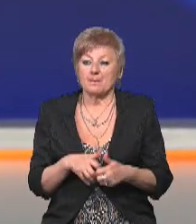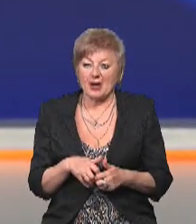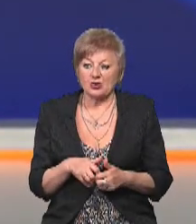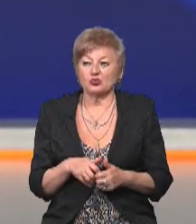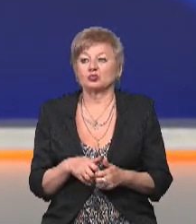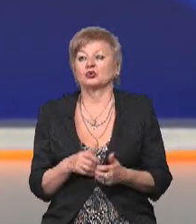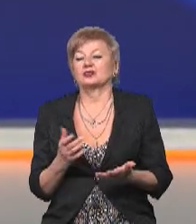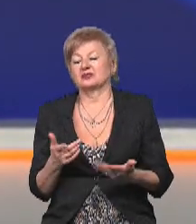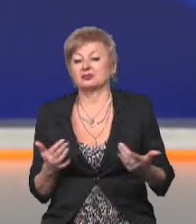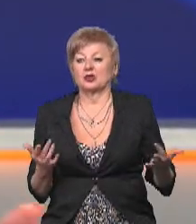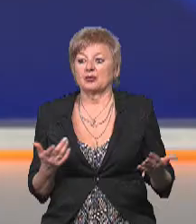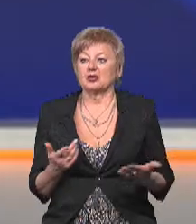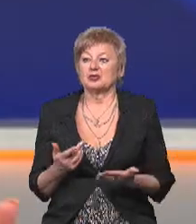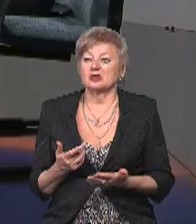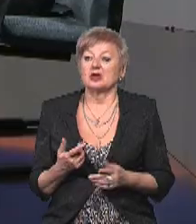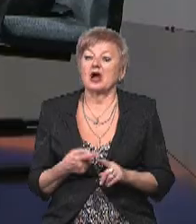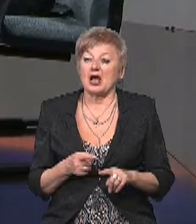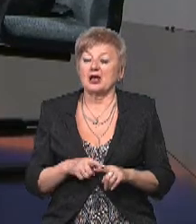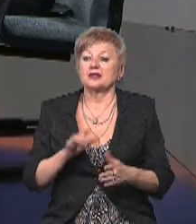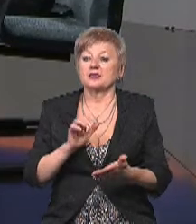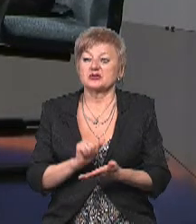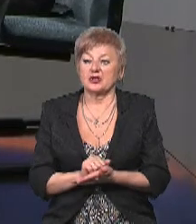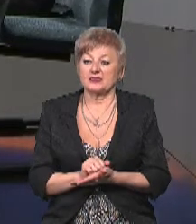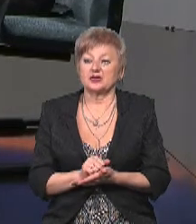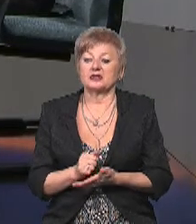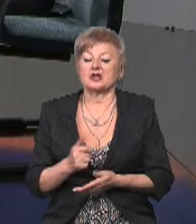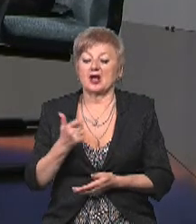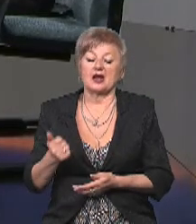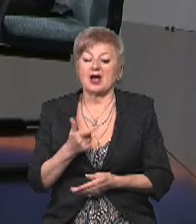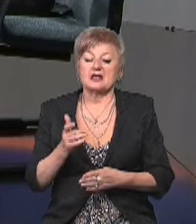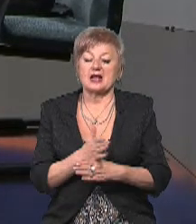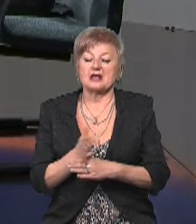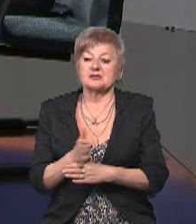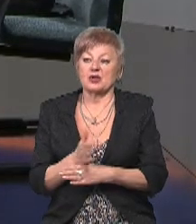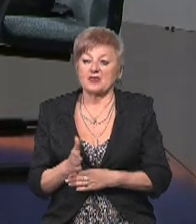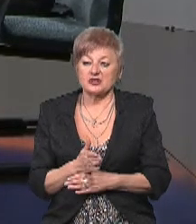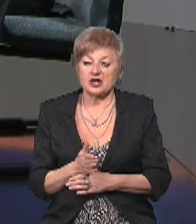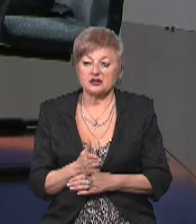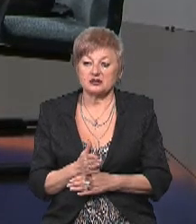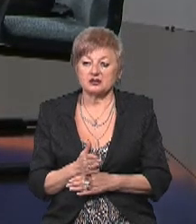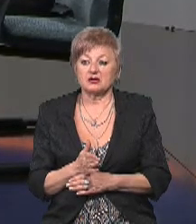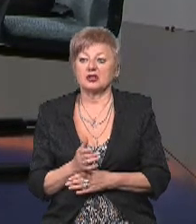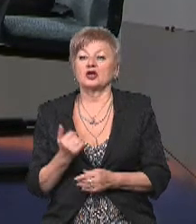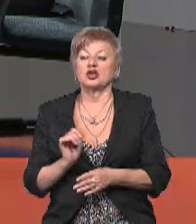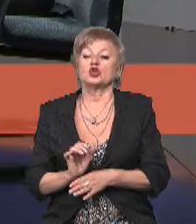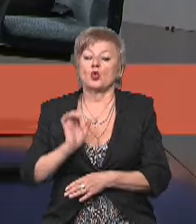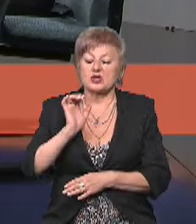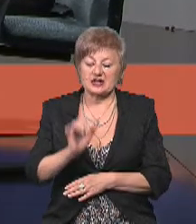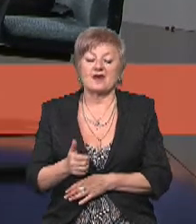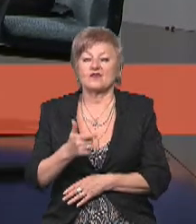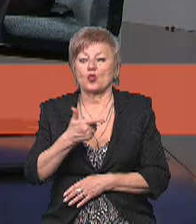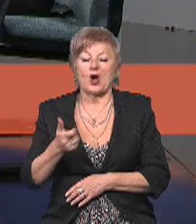выявлению утечек. Вот этим занимается оператор газораспределительных систем, безаварийной доставкой газа